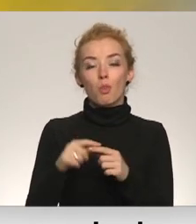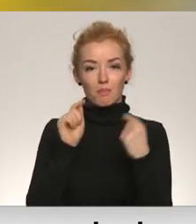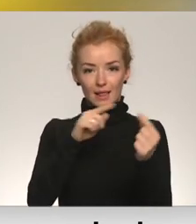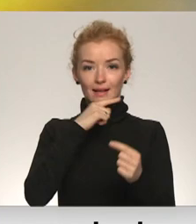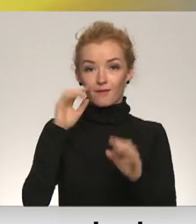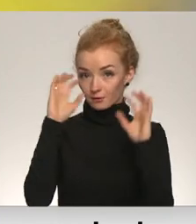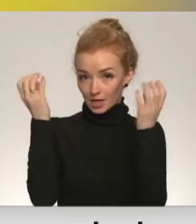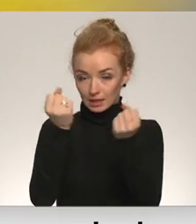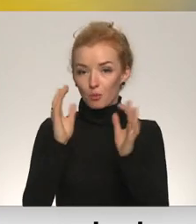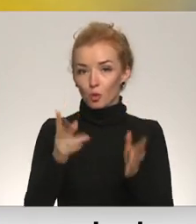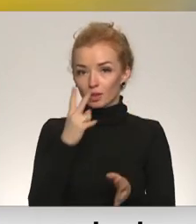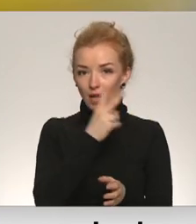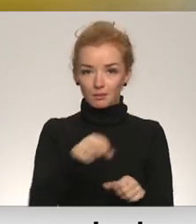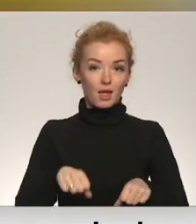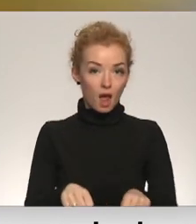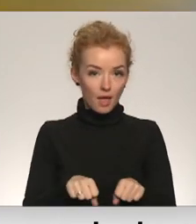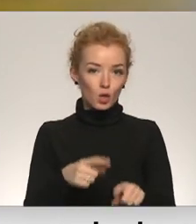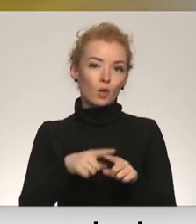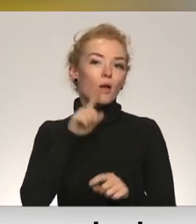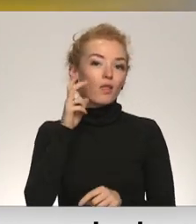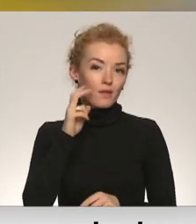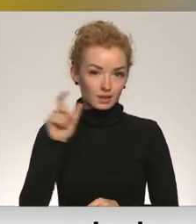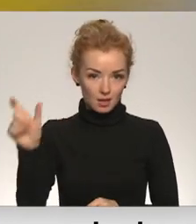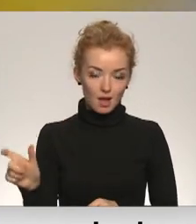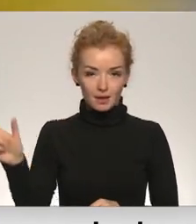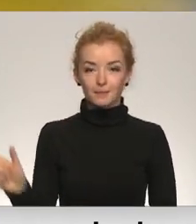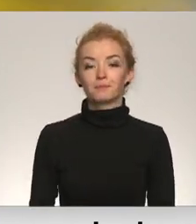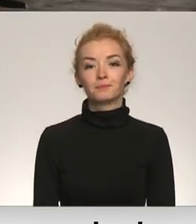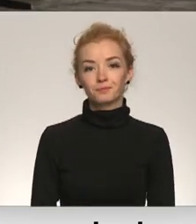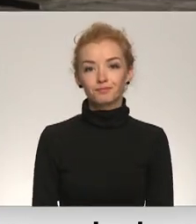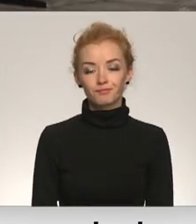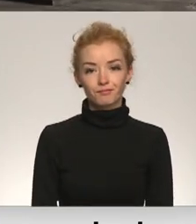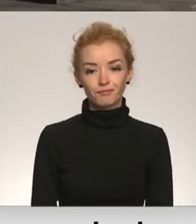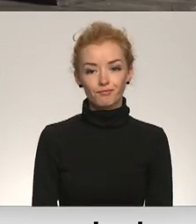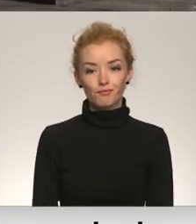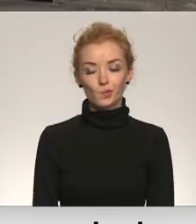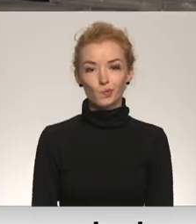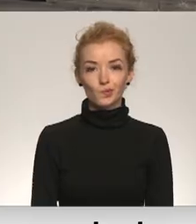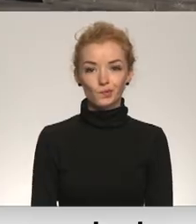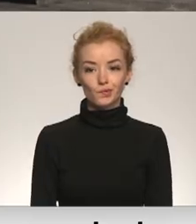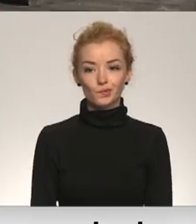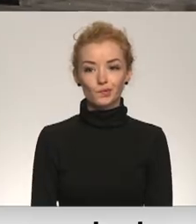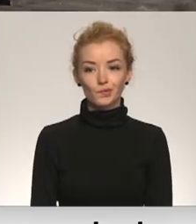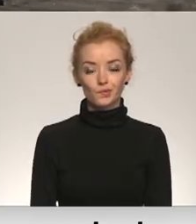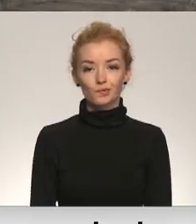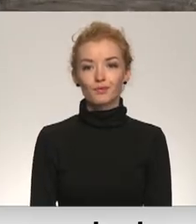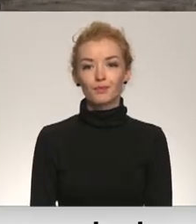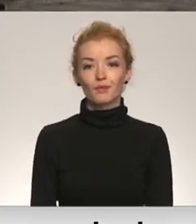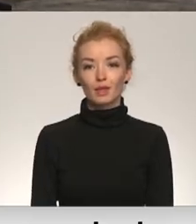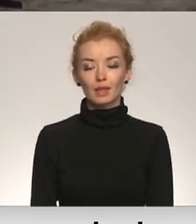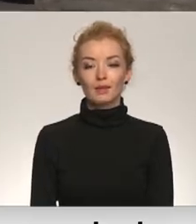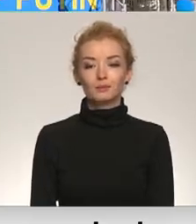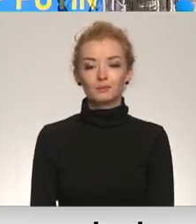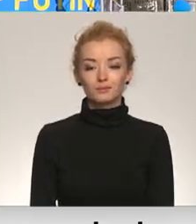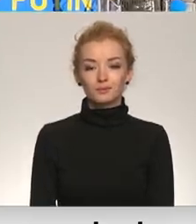vēstniecībai, būs redzami ratiņi un jaunie vecāki. Turpināja Ikīnca. Mēs vami, mēs vēs ļubam. Ďakujem. Slava